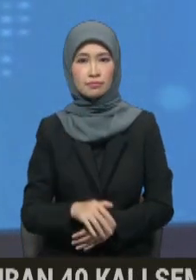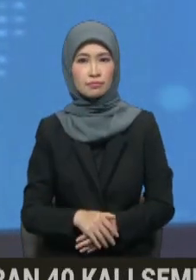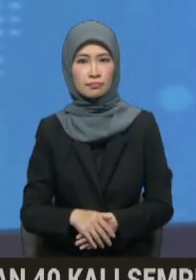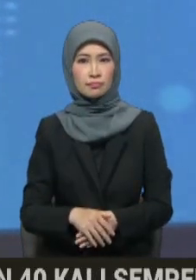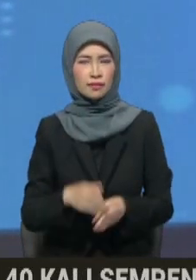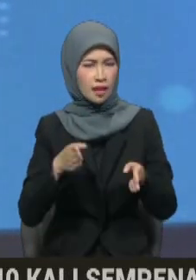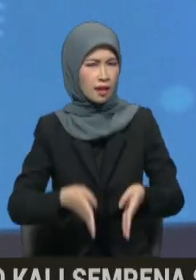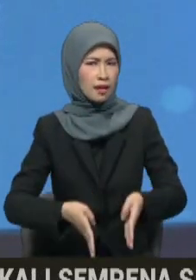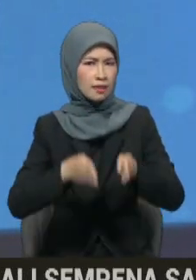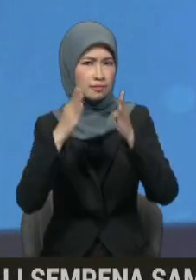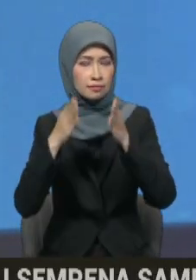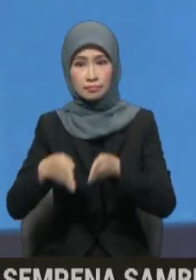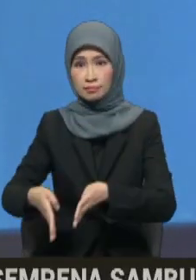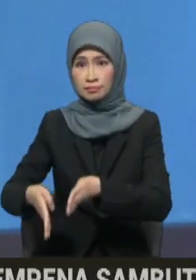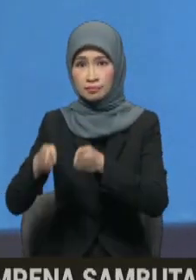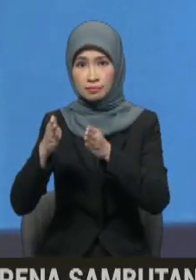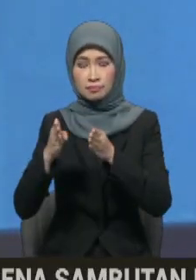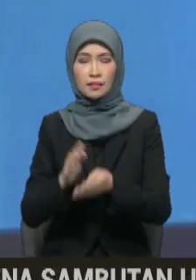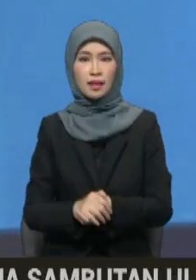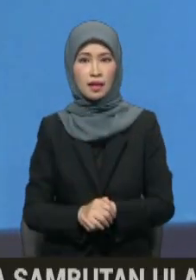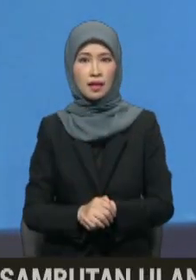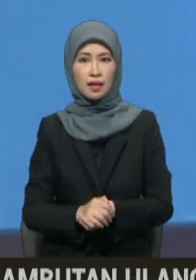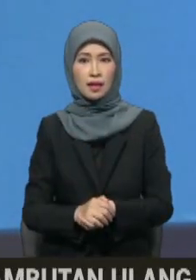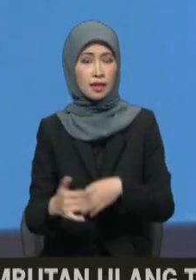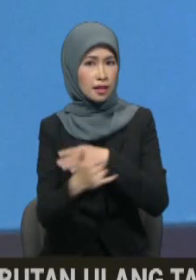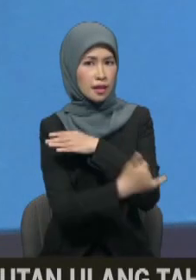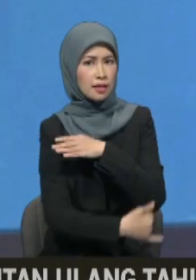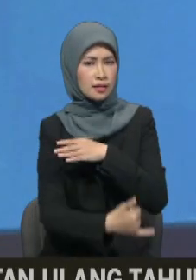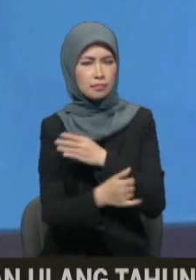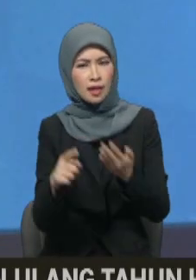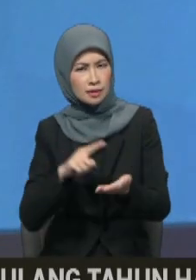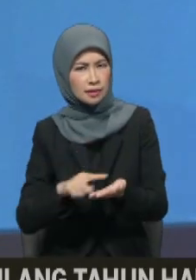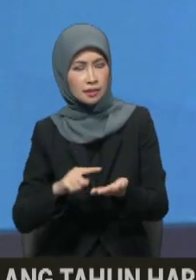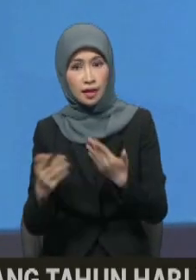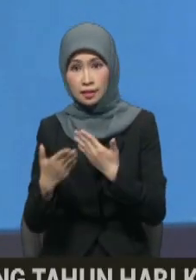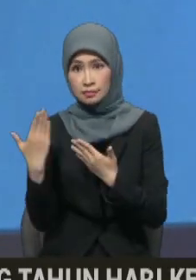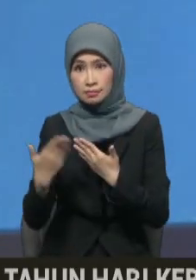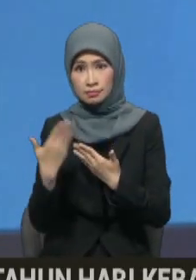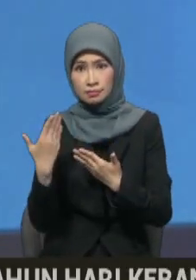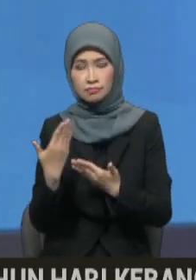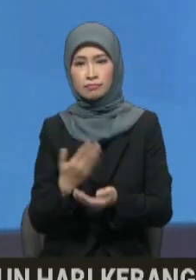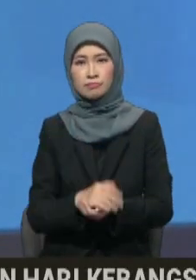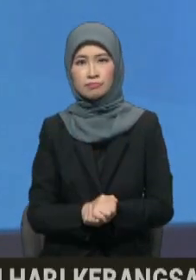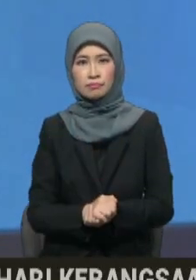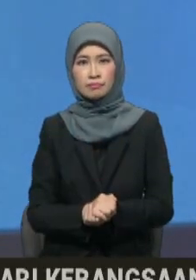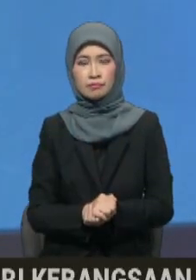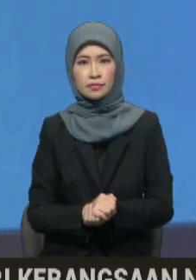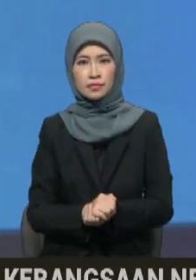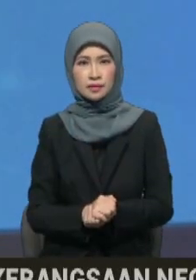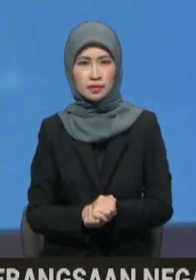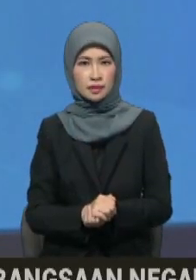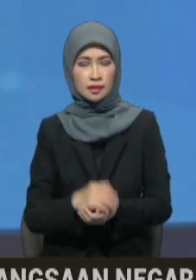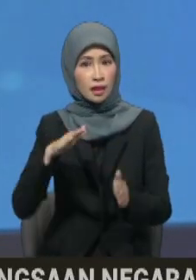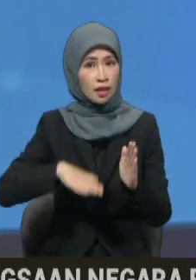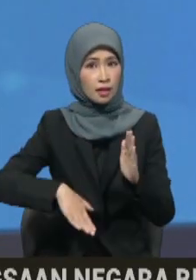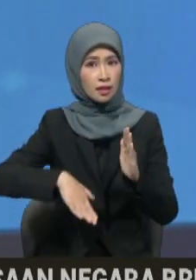mampan namun negara masih perlu terus meneliti dan menambah baik usaha memupuk inovasi keusahawanan meningkatkan